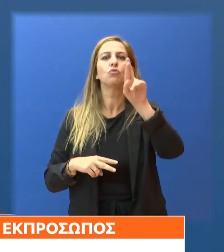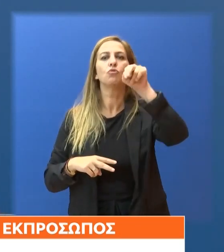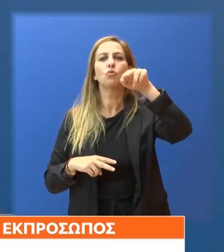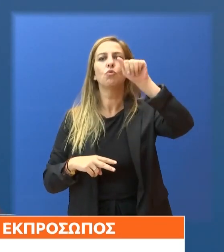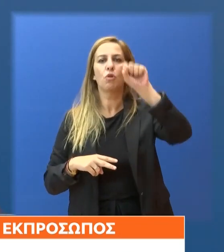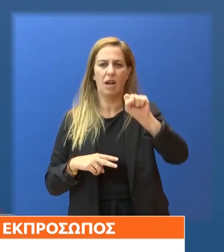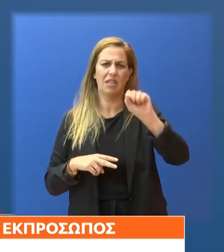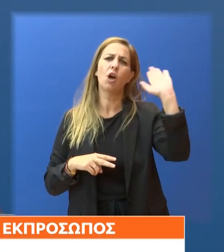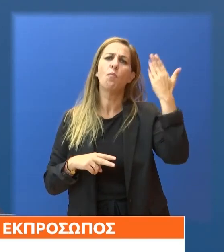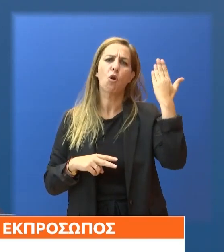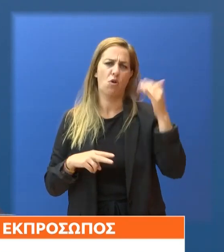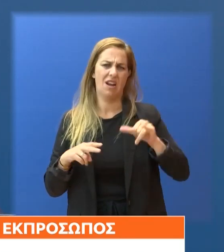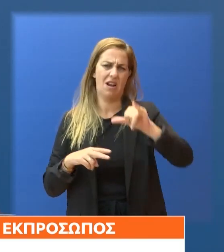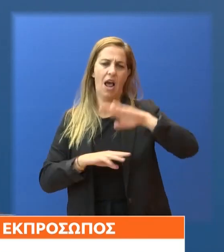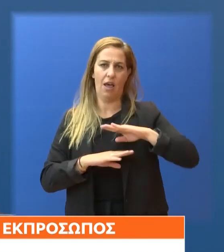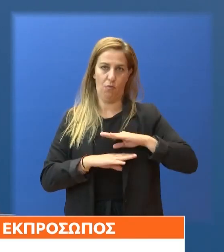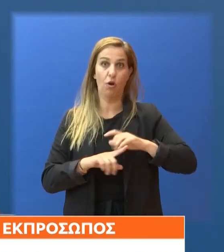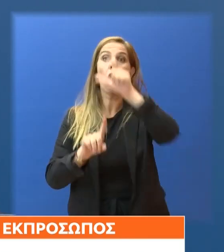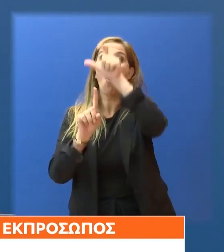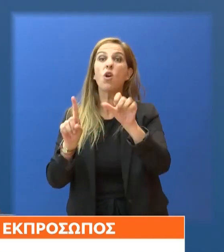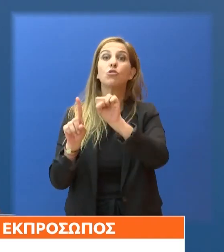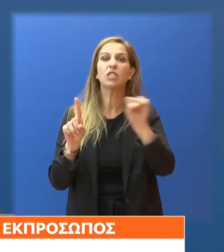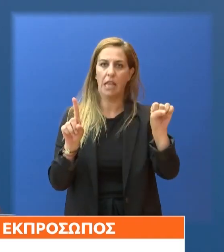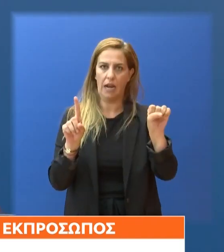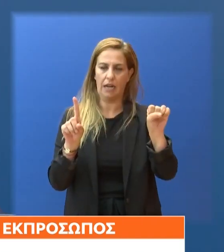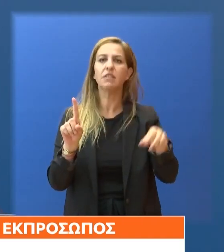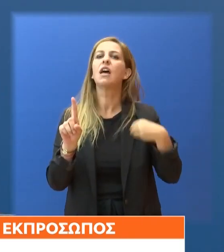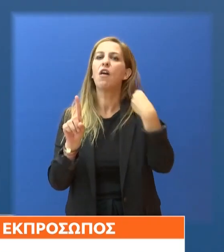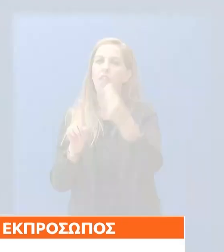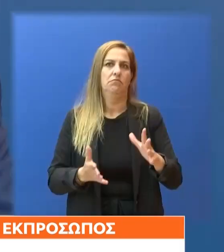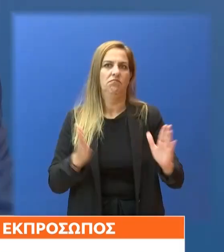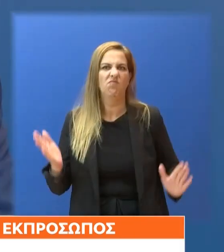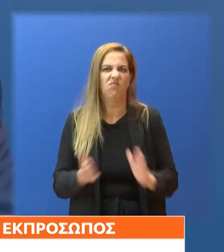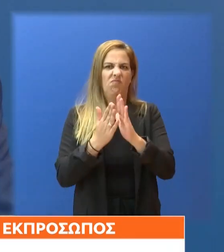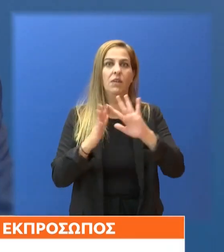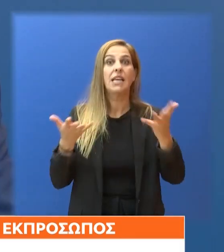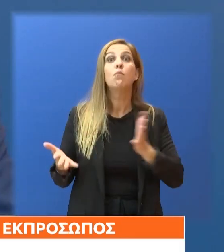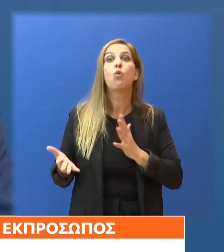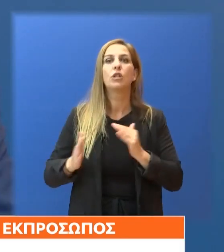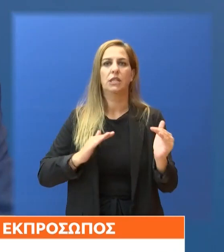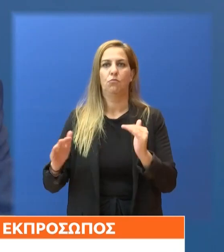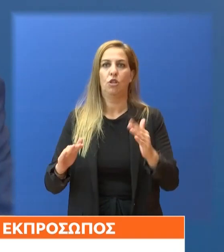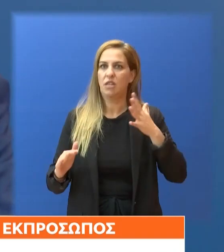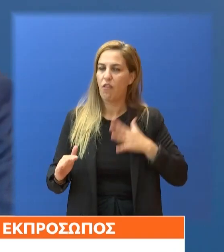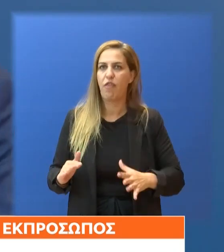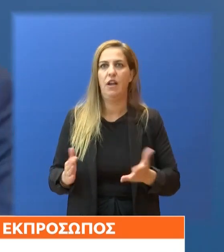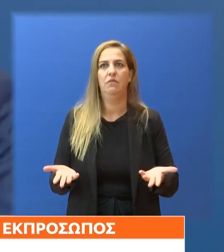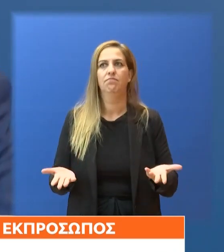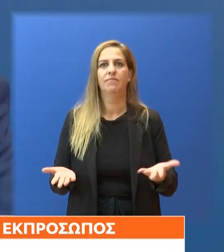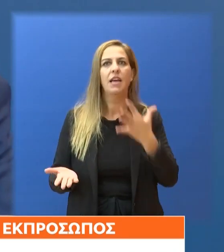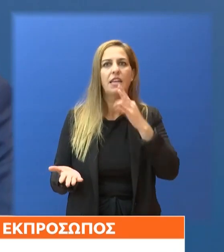Στυλιανίδη θα αποδοθεί τιμητική πολιτογράφηση με τις διαδικασίες που προβλέπονται. Ο κύριος Στυλιανίδης δεν είναι